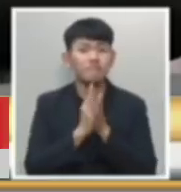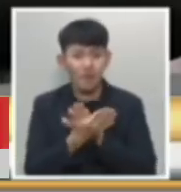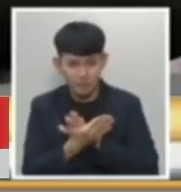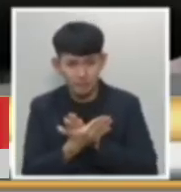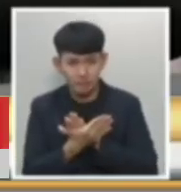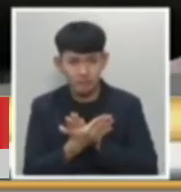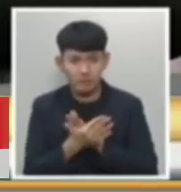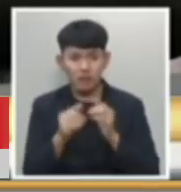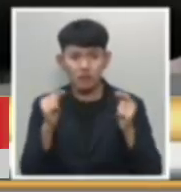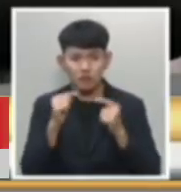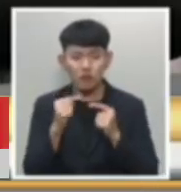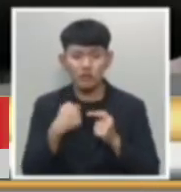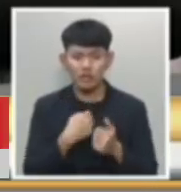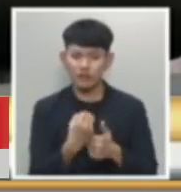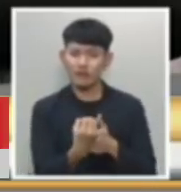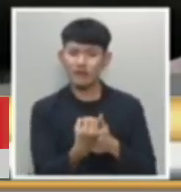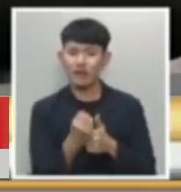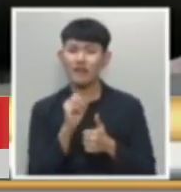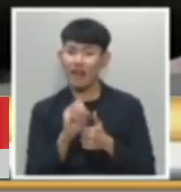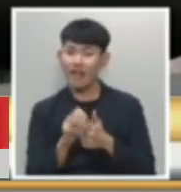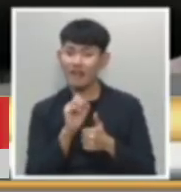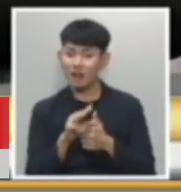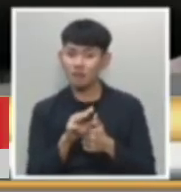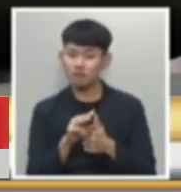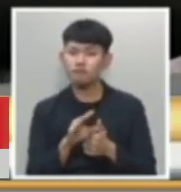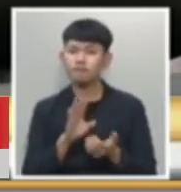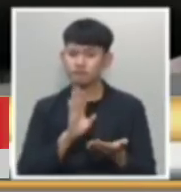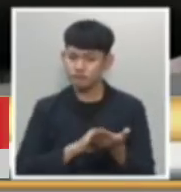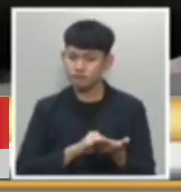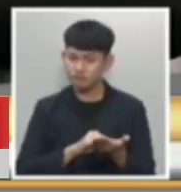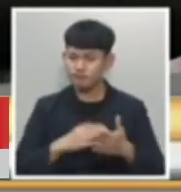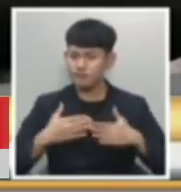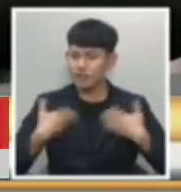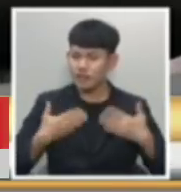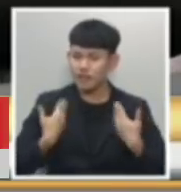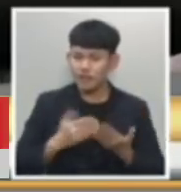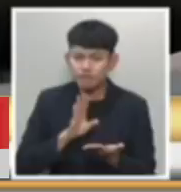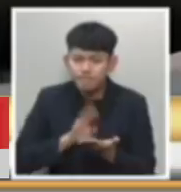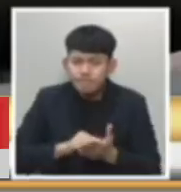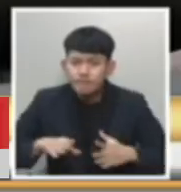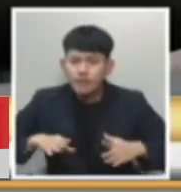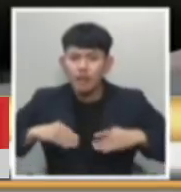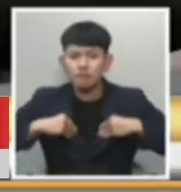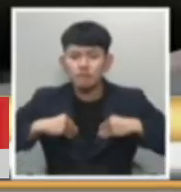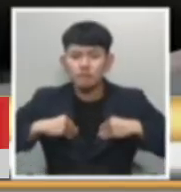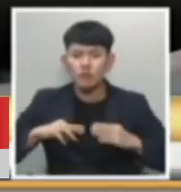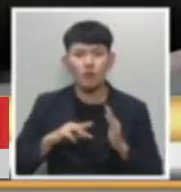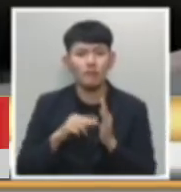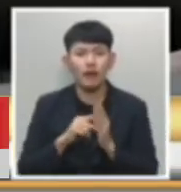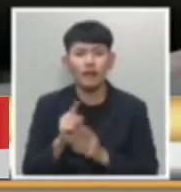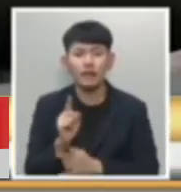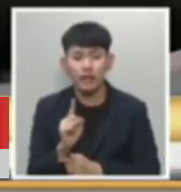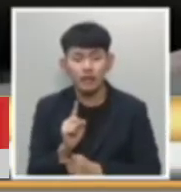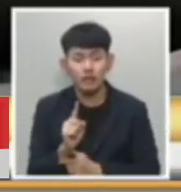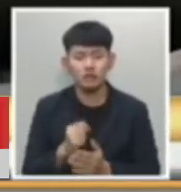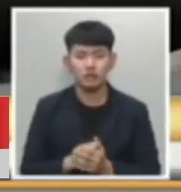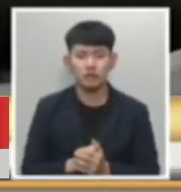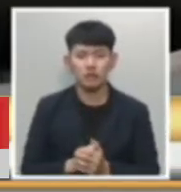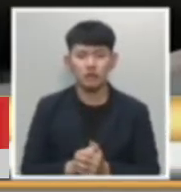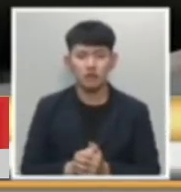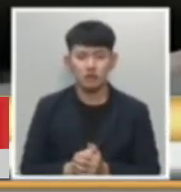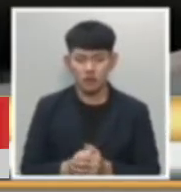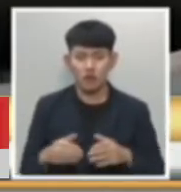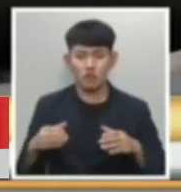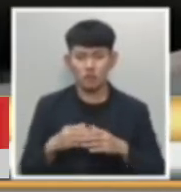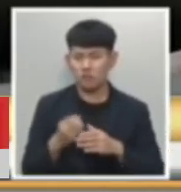ขในสิ่งที่เป็นข้อเสนอแนะท่านก็ยินดีที่จะรับหลักการนั่นหมายความว่าความเห็นส่วนใหญ่แล้ว